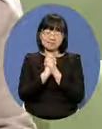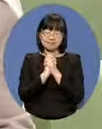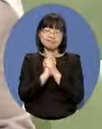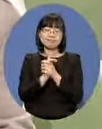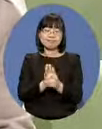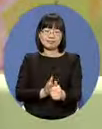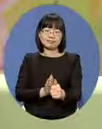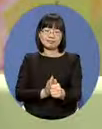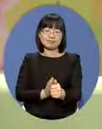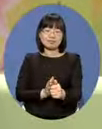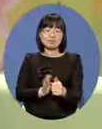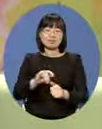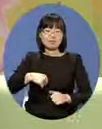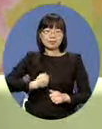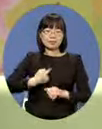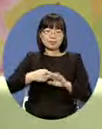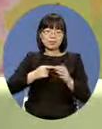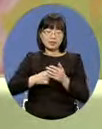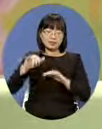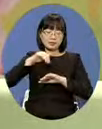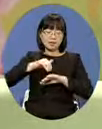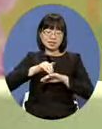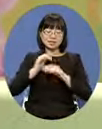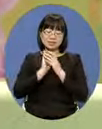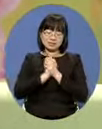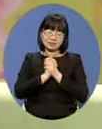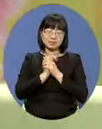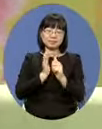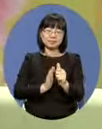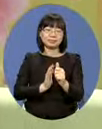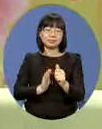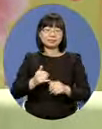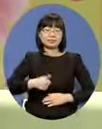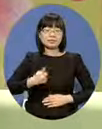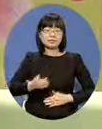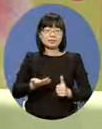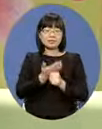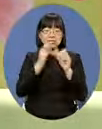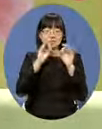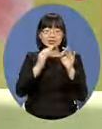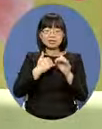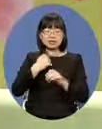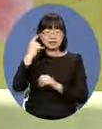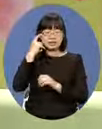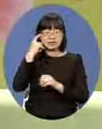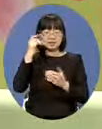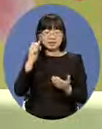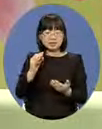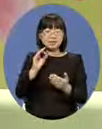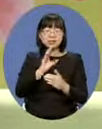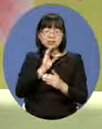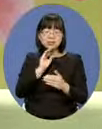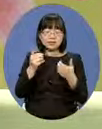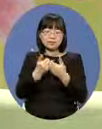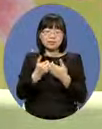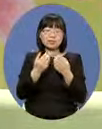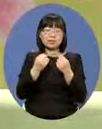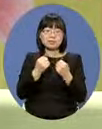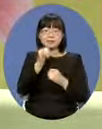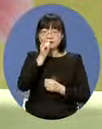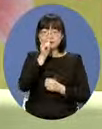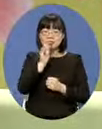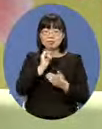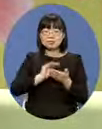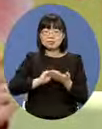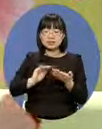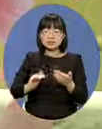마음을 수양하는 수양하는. 아이를 키우다 보면은 나의 생각과 나의 가치관과 정말 부딪힐 때가 굉장히